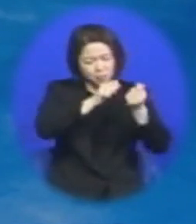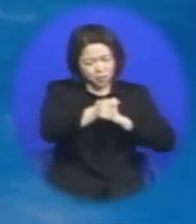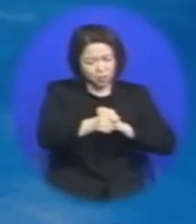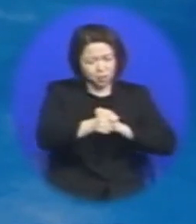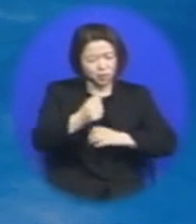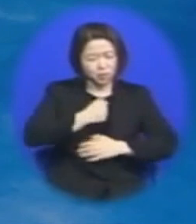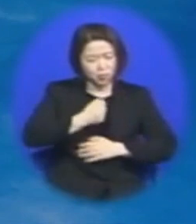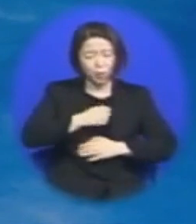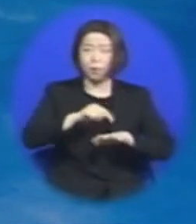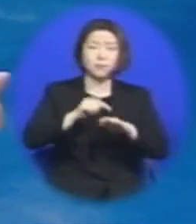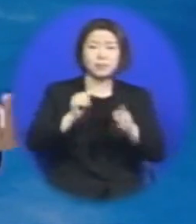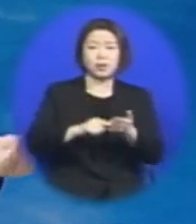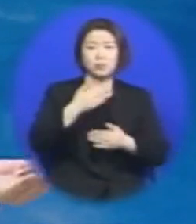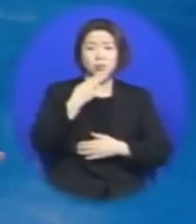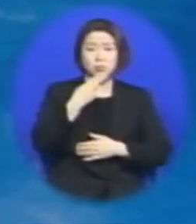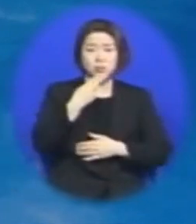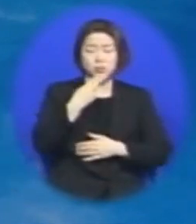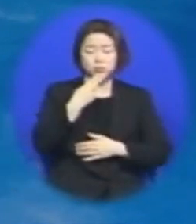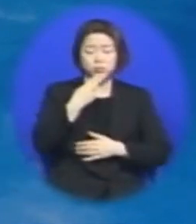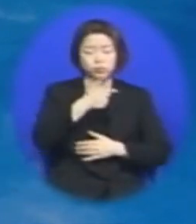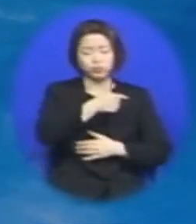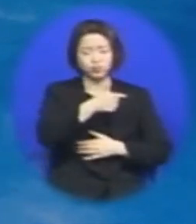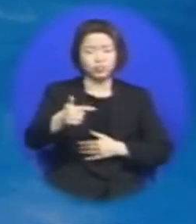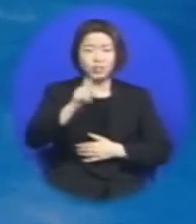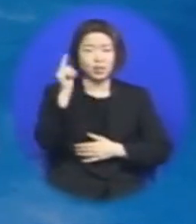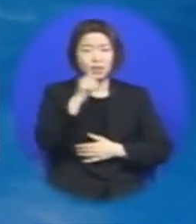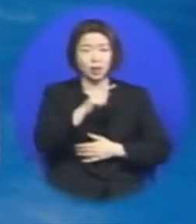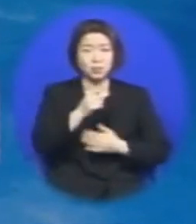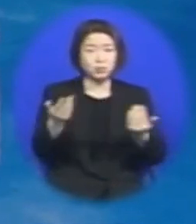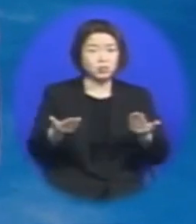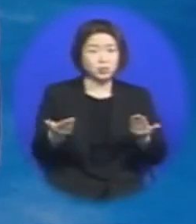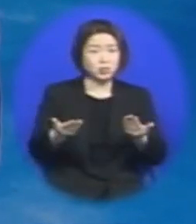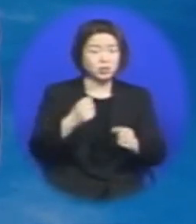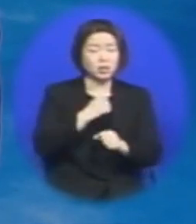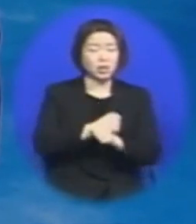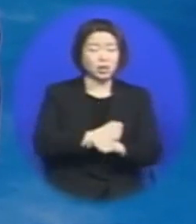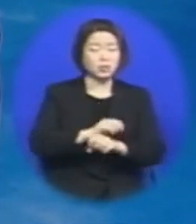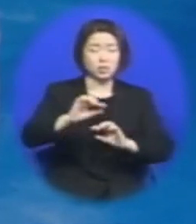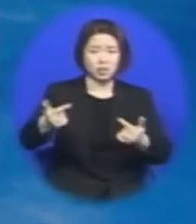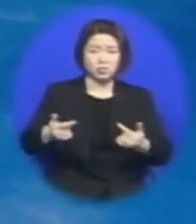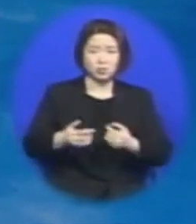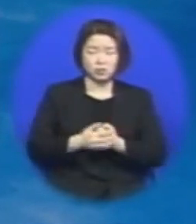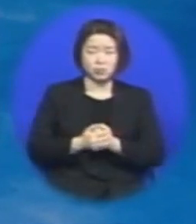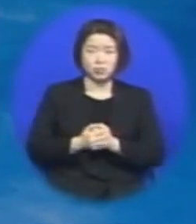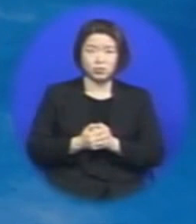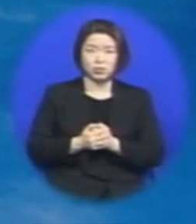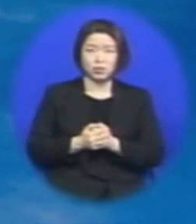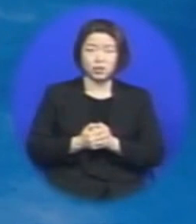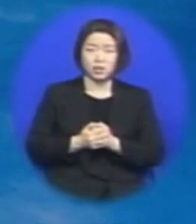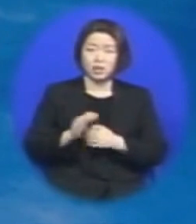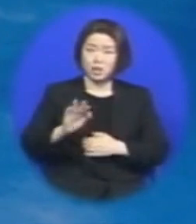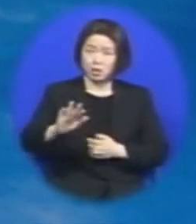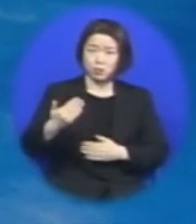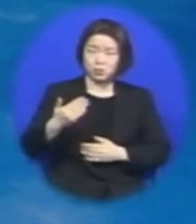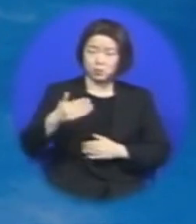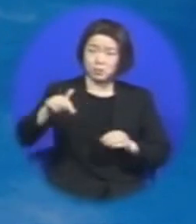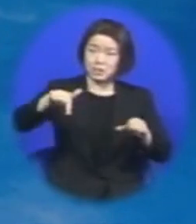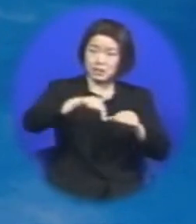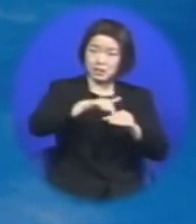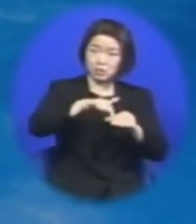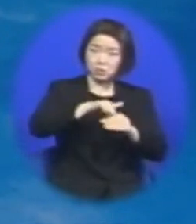예배하는데 뭐 별로 나쁜 짓 한 거 같지 않아요 지난 주간에 요즘에